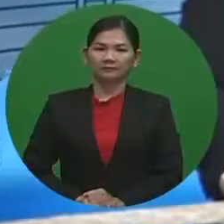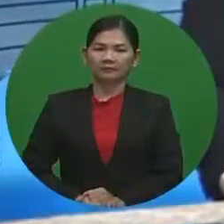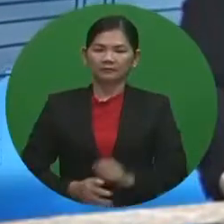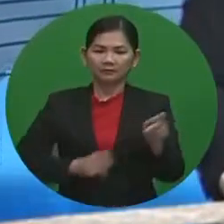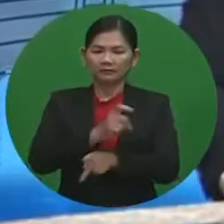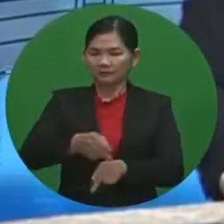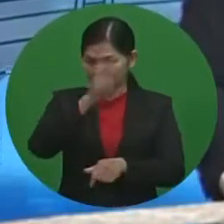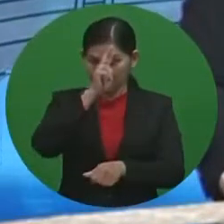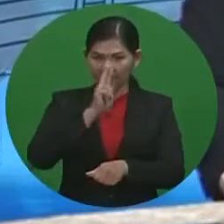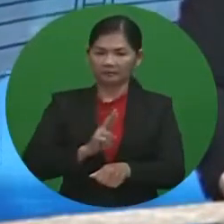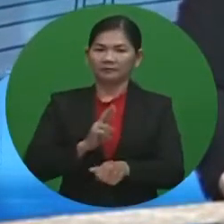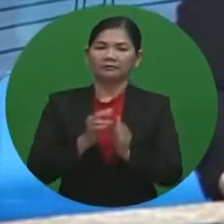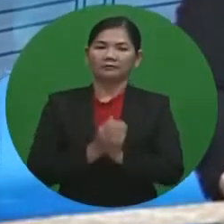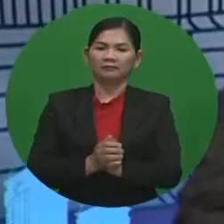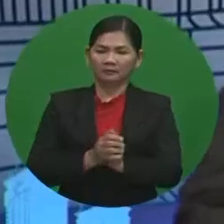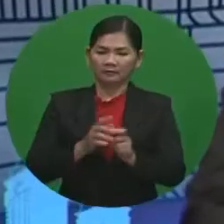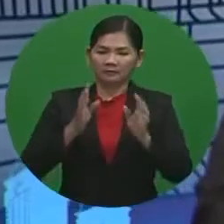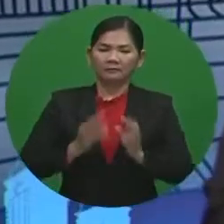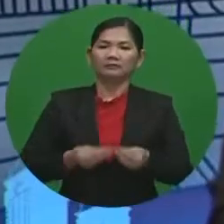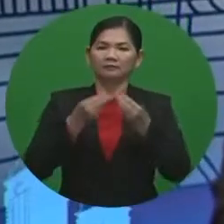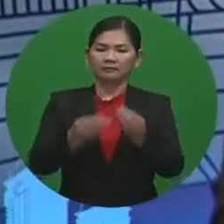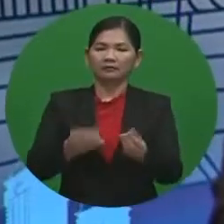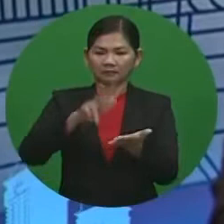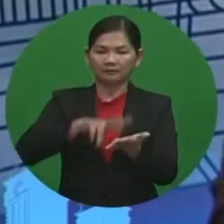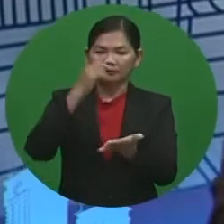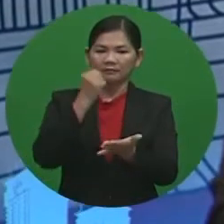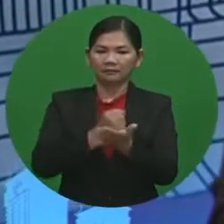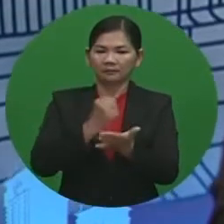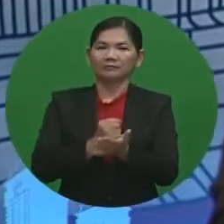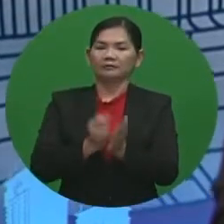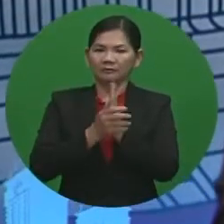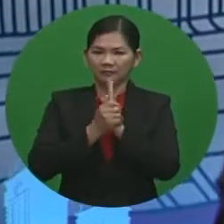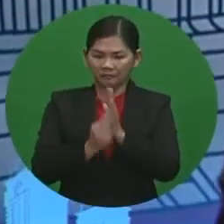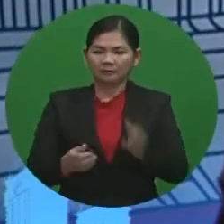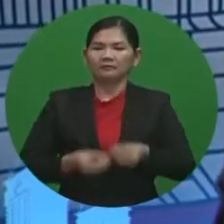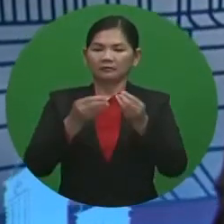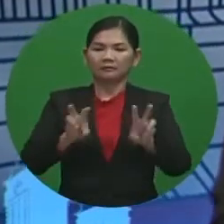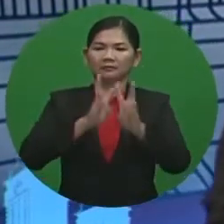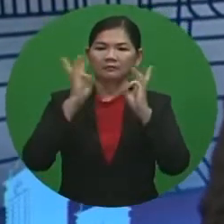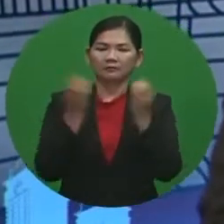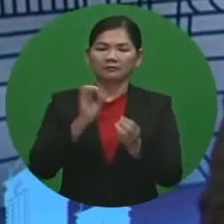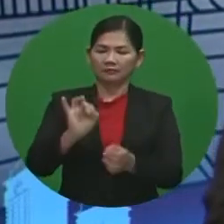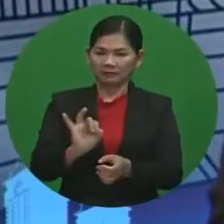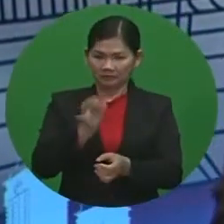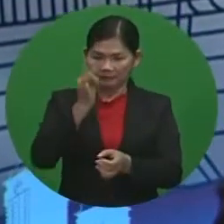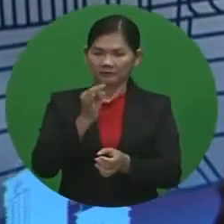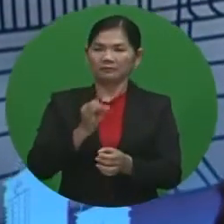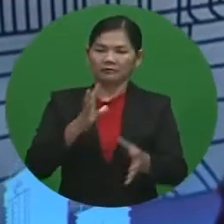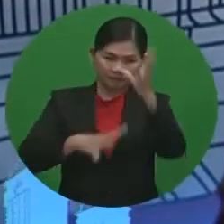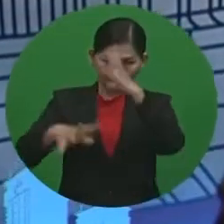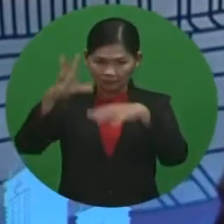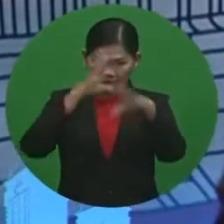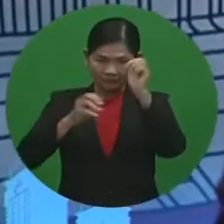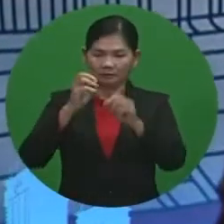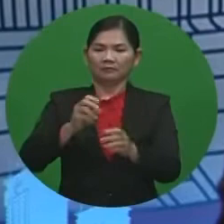ប្រិមត្តទស្សនិកជនជាទីគោរពពិធីប្រគល់វិញ្ញាបនបត្របញ្ជាក់ពីសមត្ថភាពជូនដល់សិក្ខាកាមជ័យលិភីបញ្ចប់វគ្គបណ្ដុះបណ្ដា